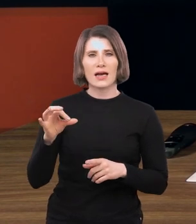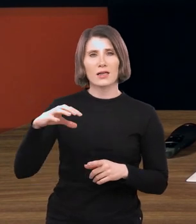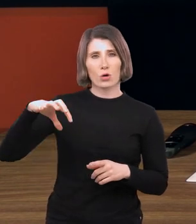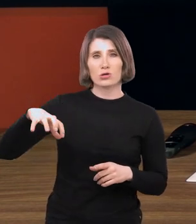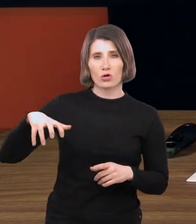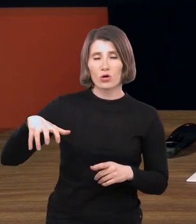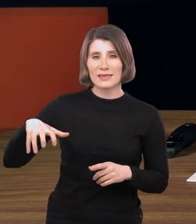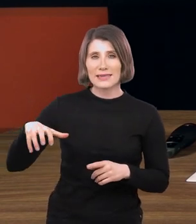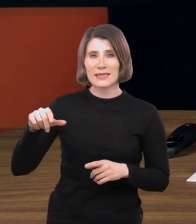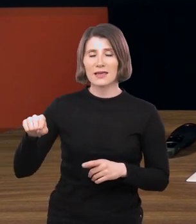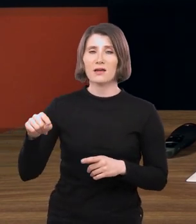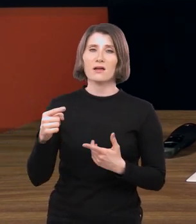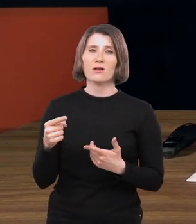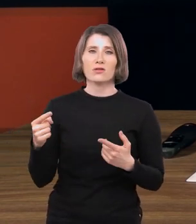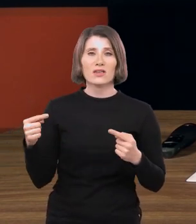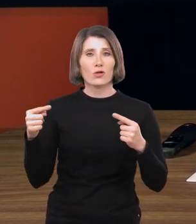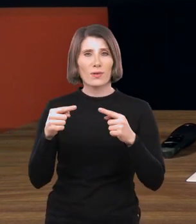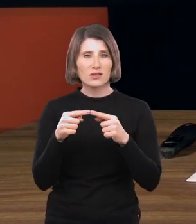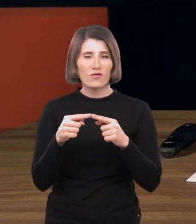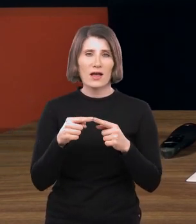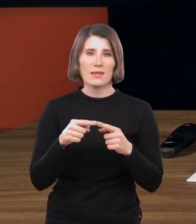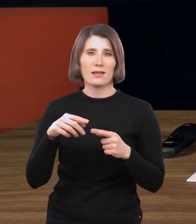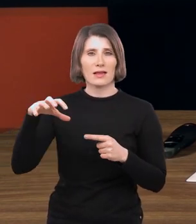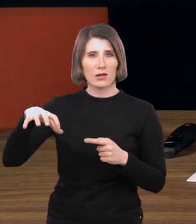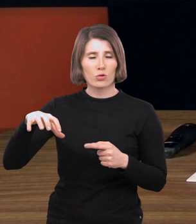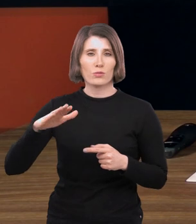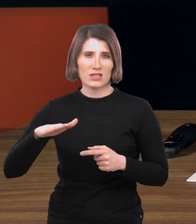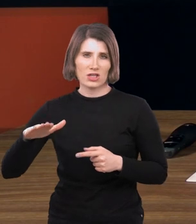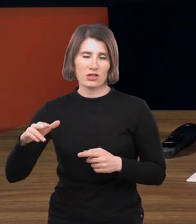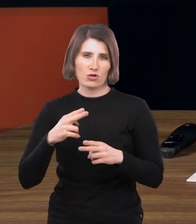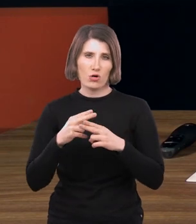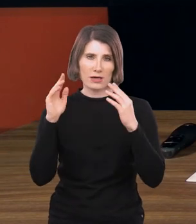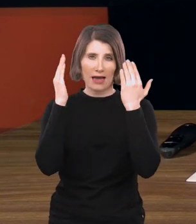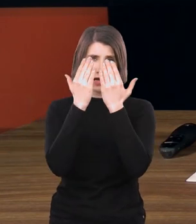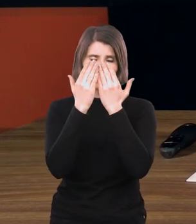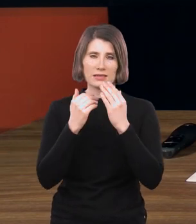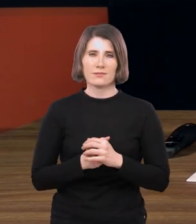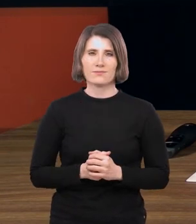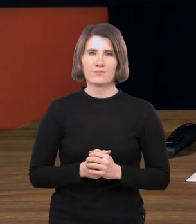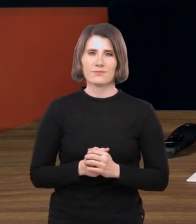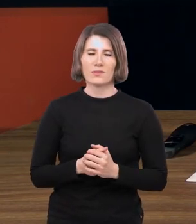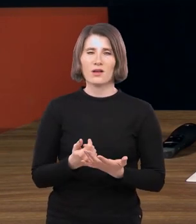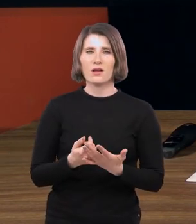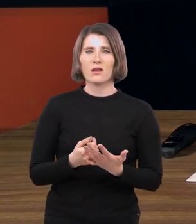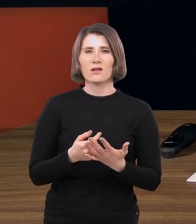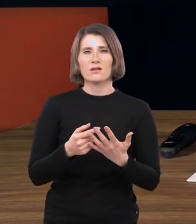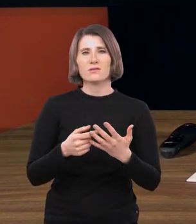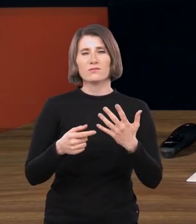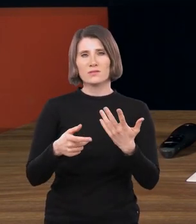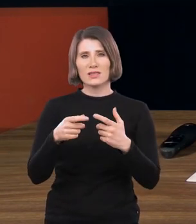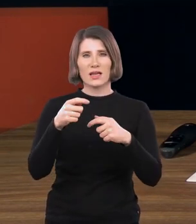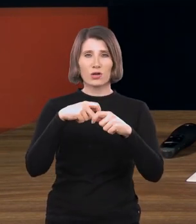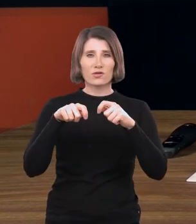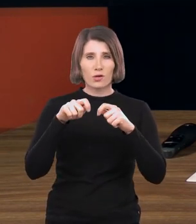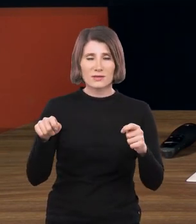które są dedykowane właśnie tej grupie dzieci. Oczywiście nie wszystkie rozwiązania są rozwiązaniami systemowymi.